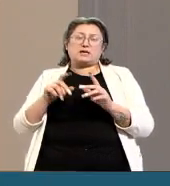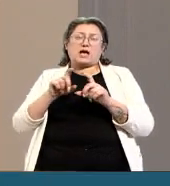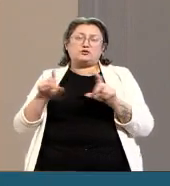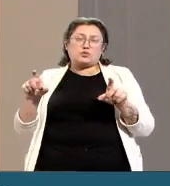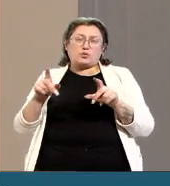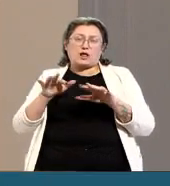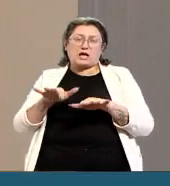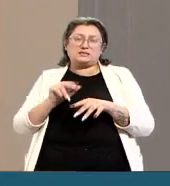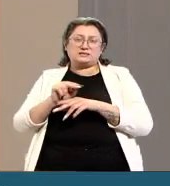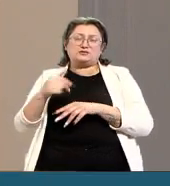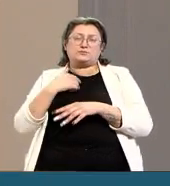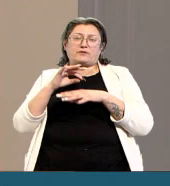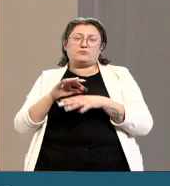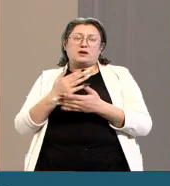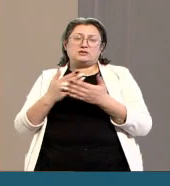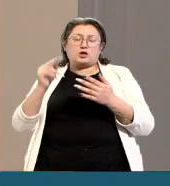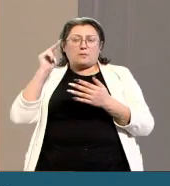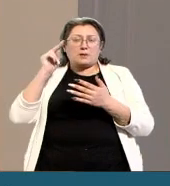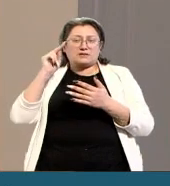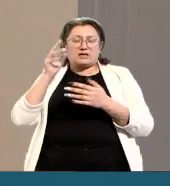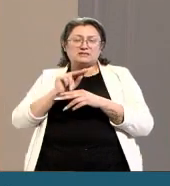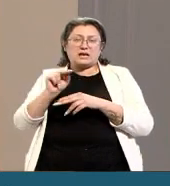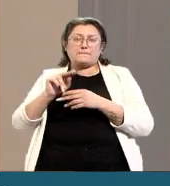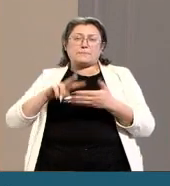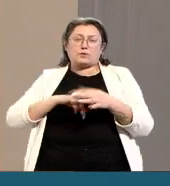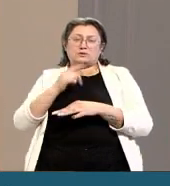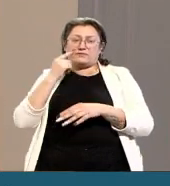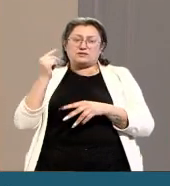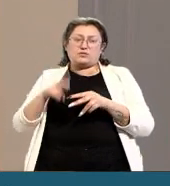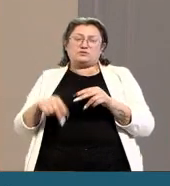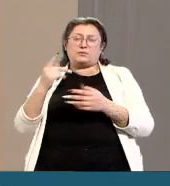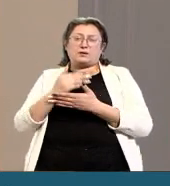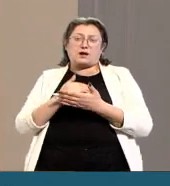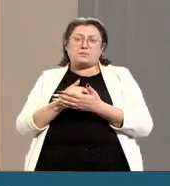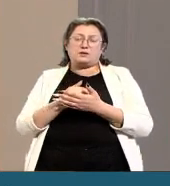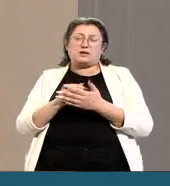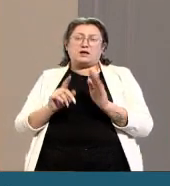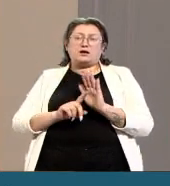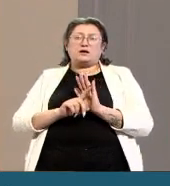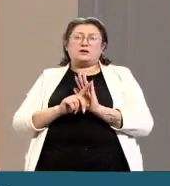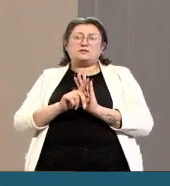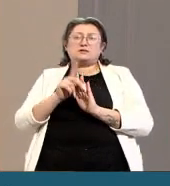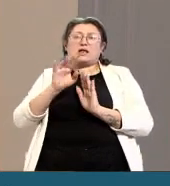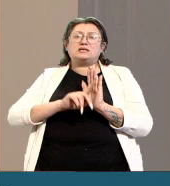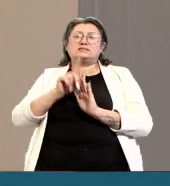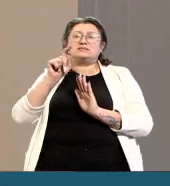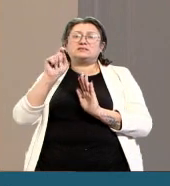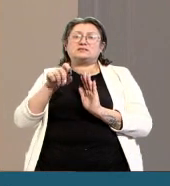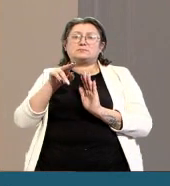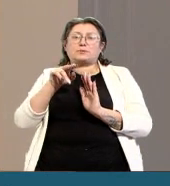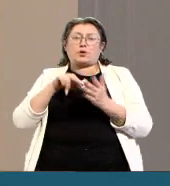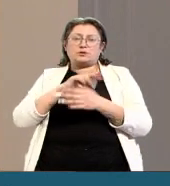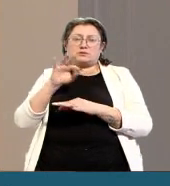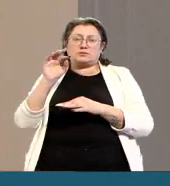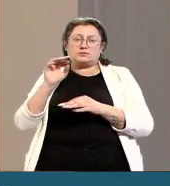IT-школы, мы сейчас проводим различные образовательные проекты. Недавно закончилась 2 программы инкубационные для стартап-проектов.